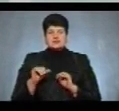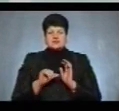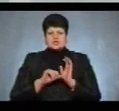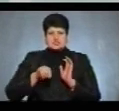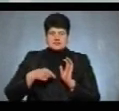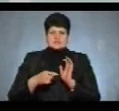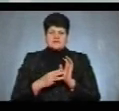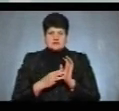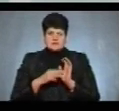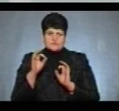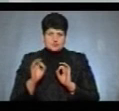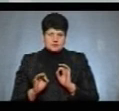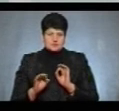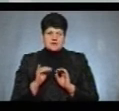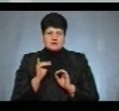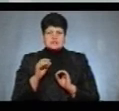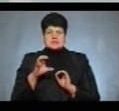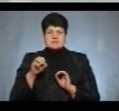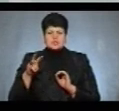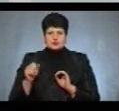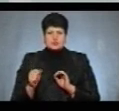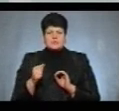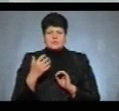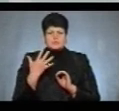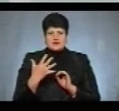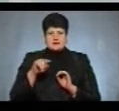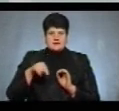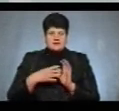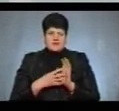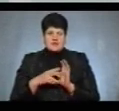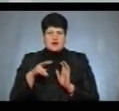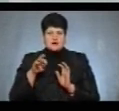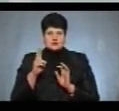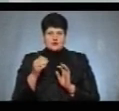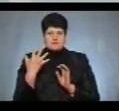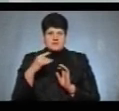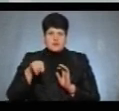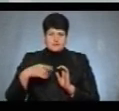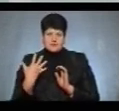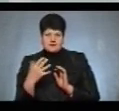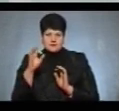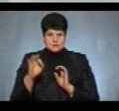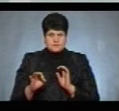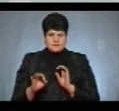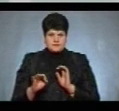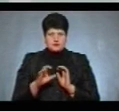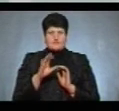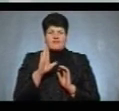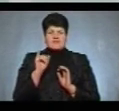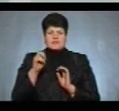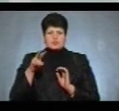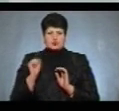6,8%. Ігор Смишко – 5,9%, Олег Ляшко – 5,5%, Олександр Вілкул